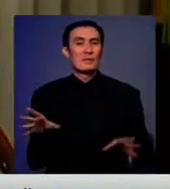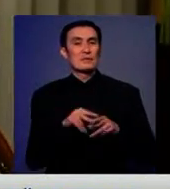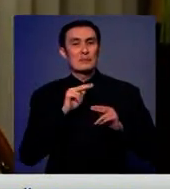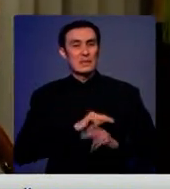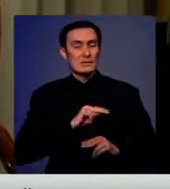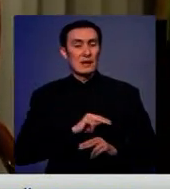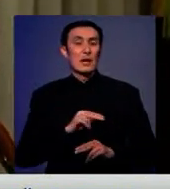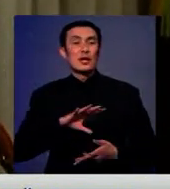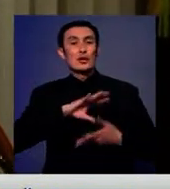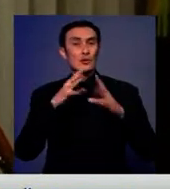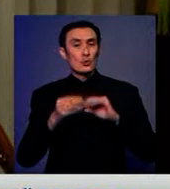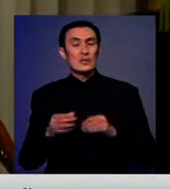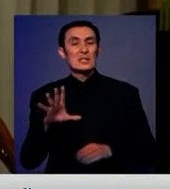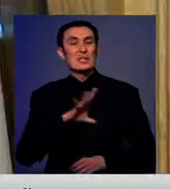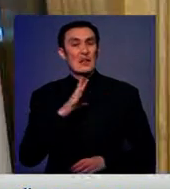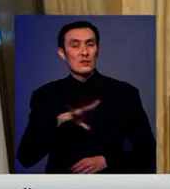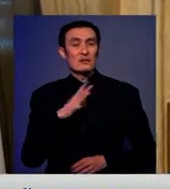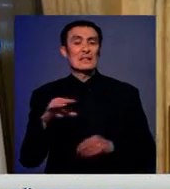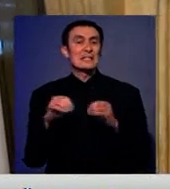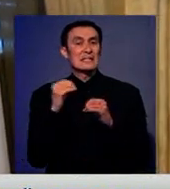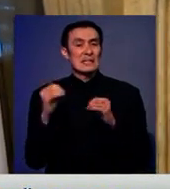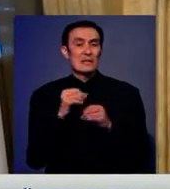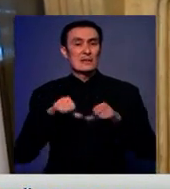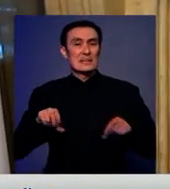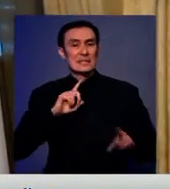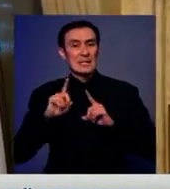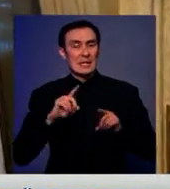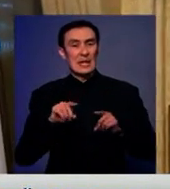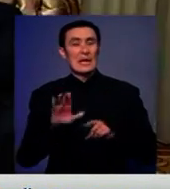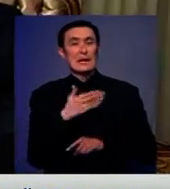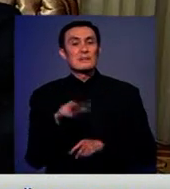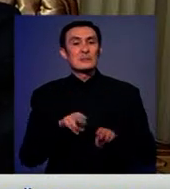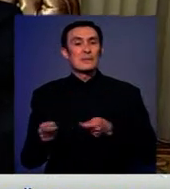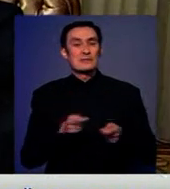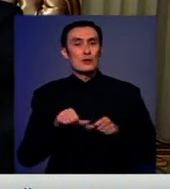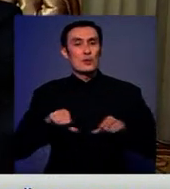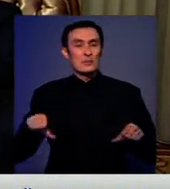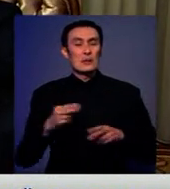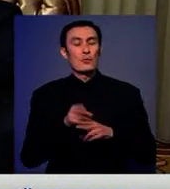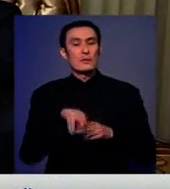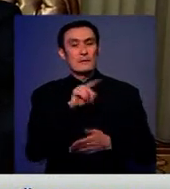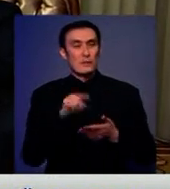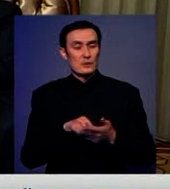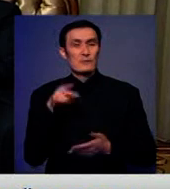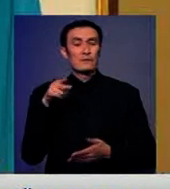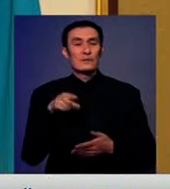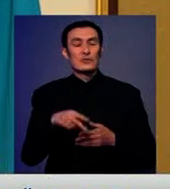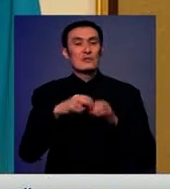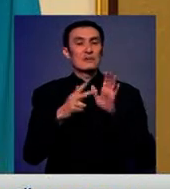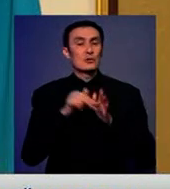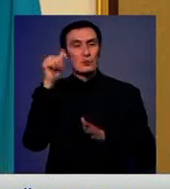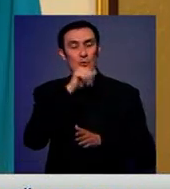взаимодействия, рассмотрели итоги состоявшегося 10-го заседания межправительственной комиссии по этим вопросам. За прошлый